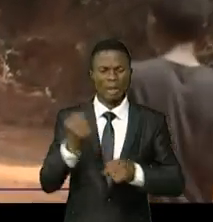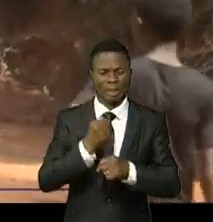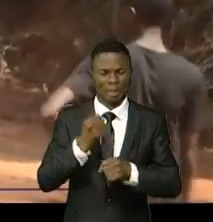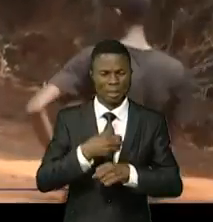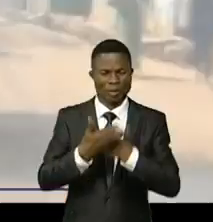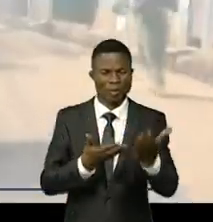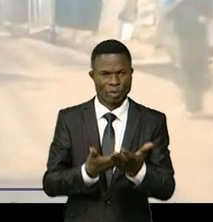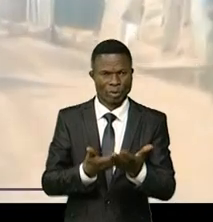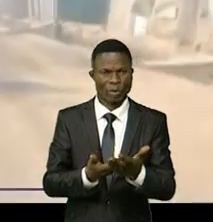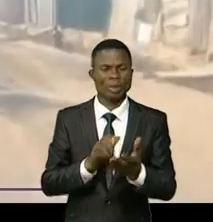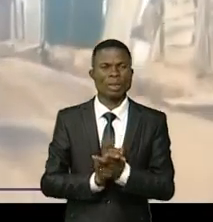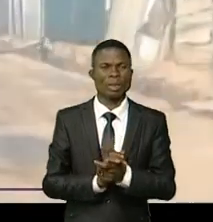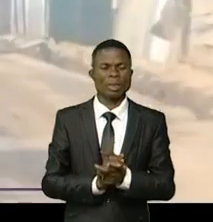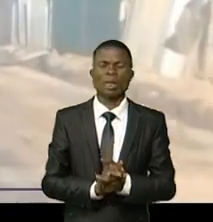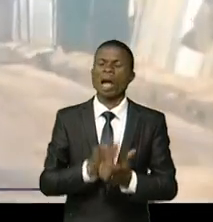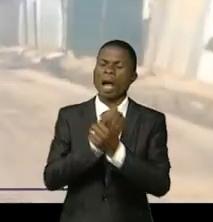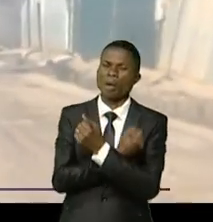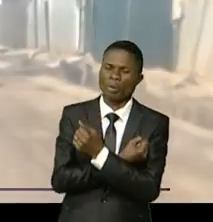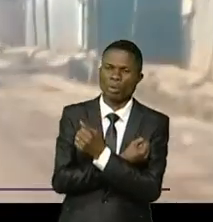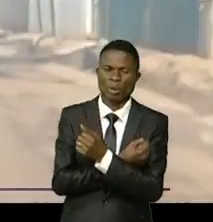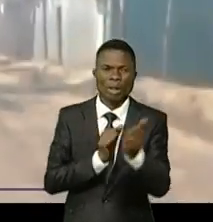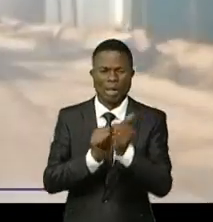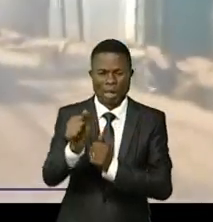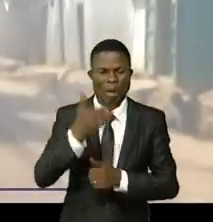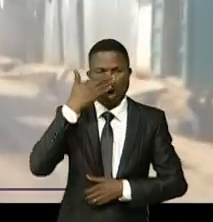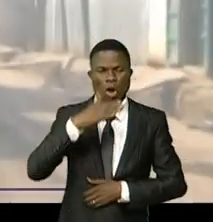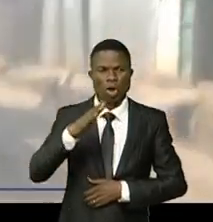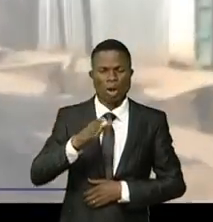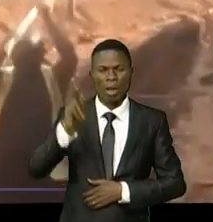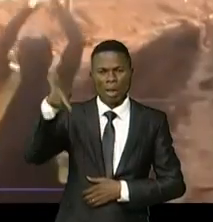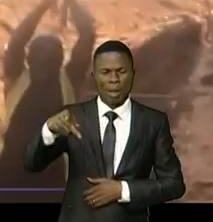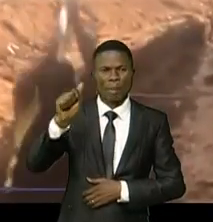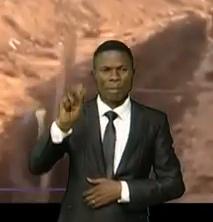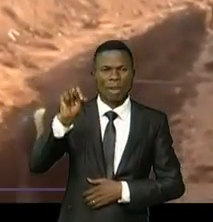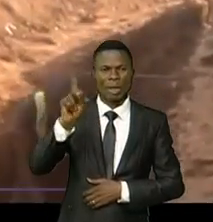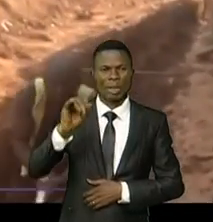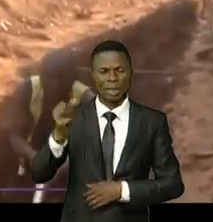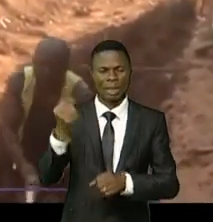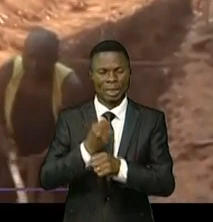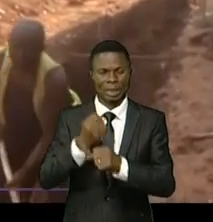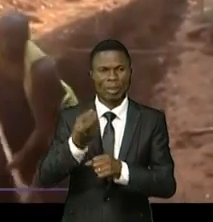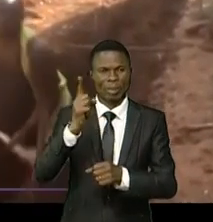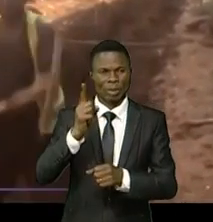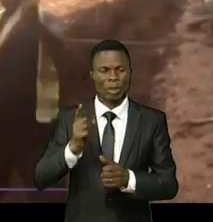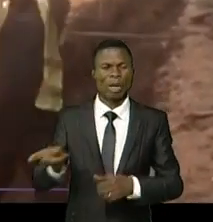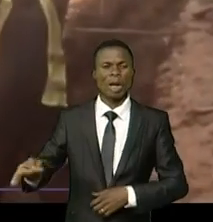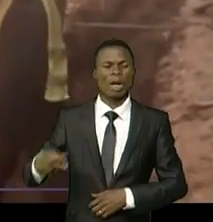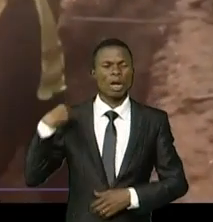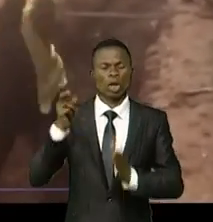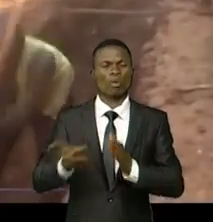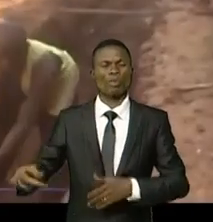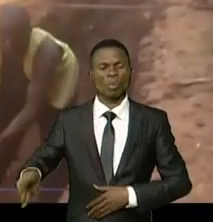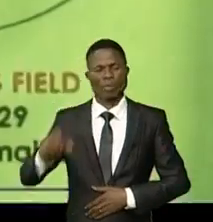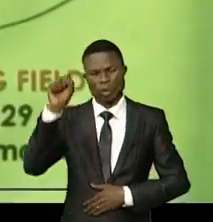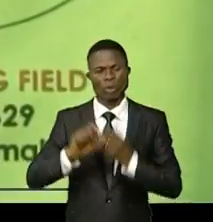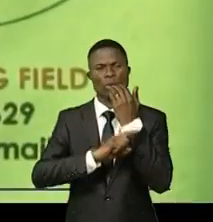routier Maison Blanche. Solidarité en passant par l'hôpital de Panzi. Ces travaux sont financés par le gouvernement provincial du Sud Kivu